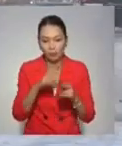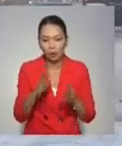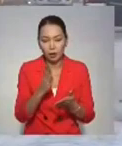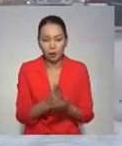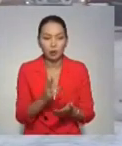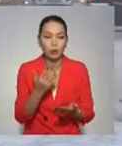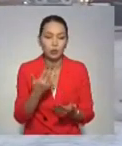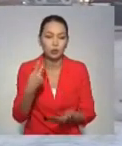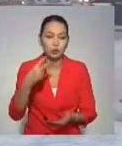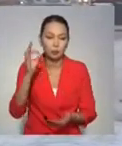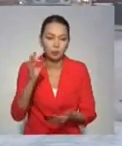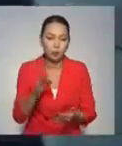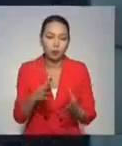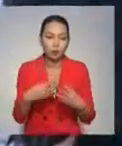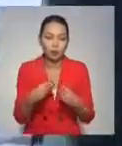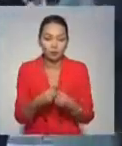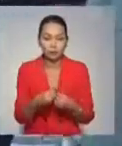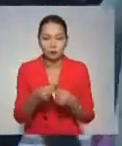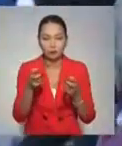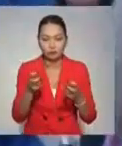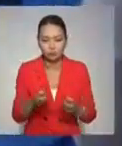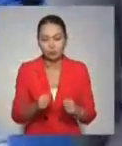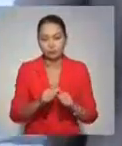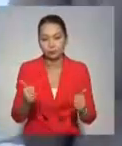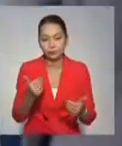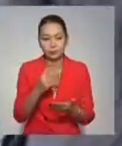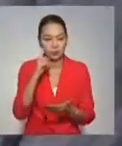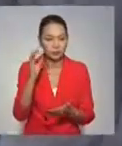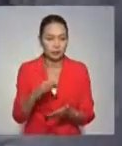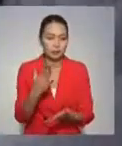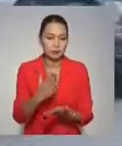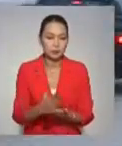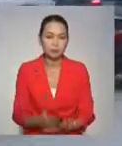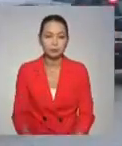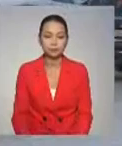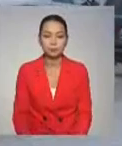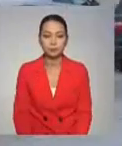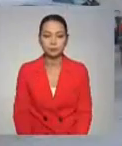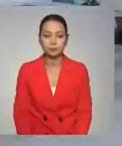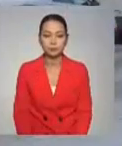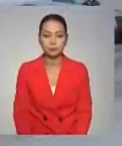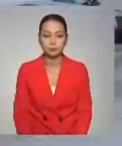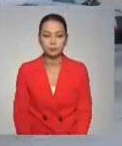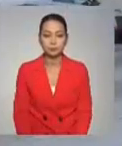алмағандықтан 20% отбасының некесі бұзылады. Ақбота Базарбай, Бауыржан Жолдыбалин, Астана Таймс.